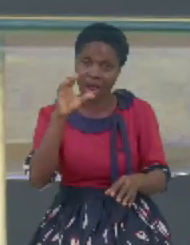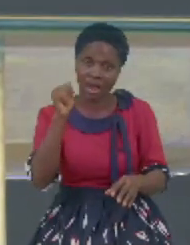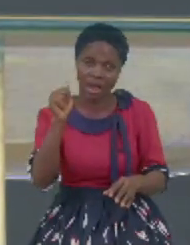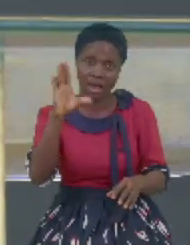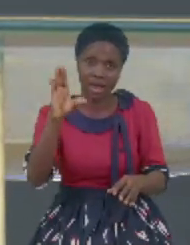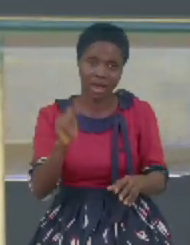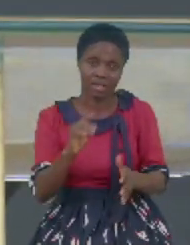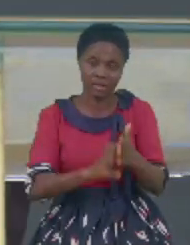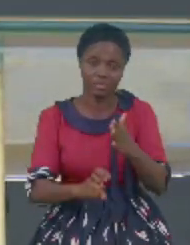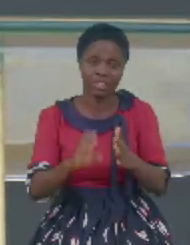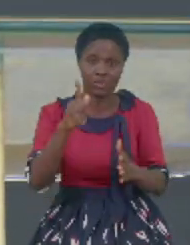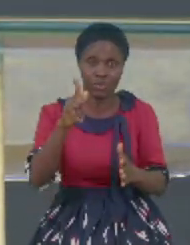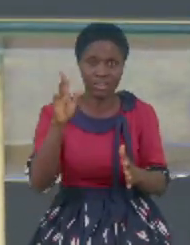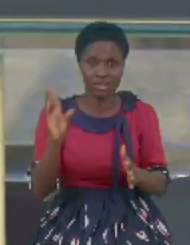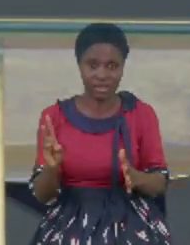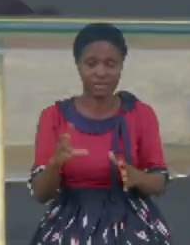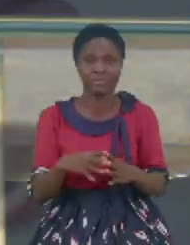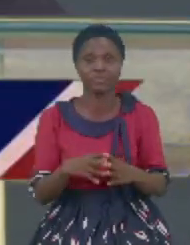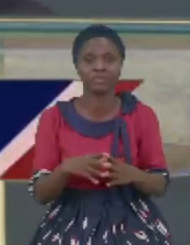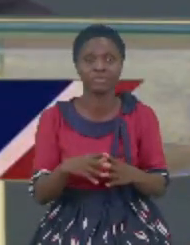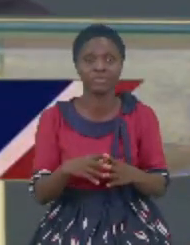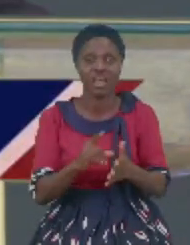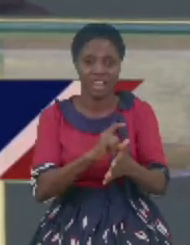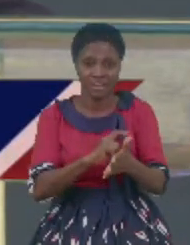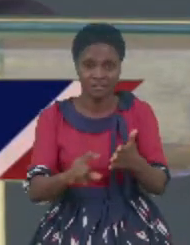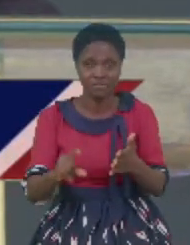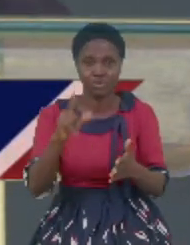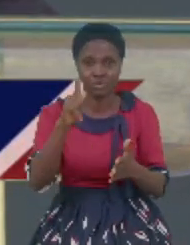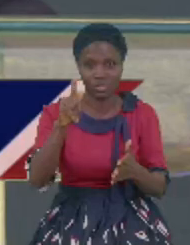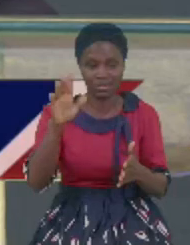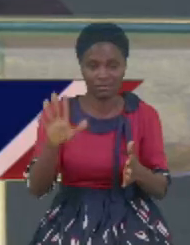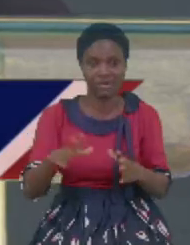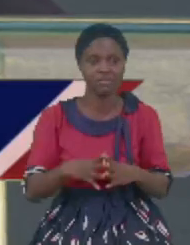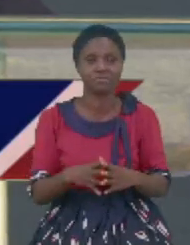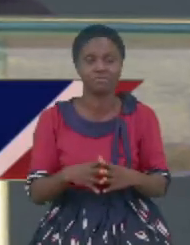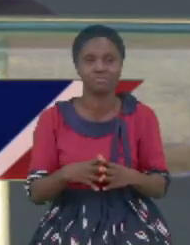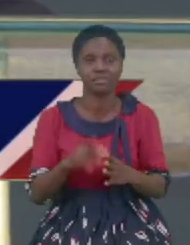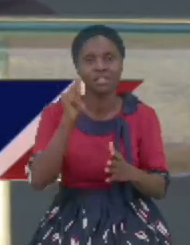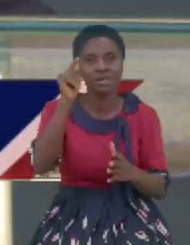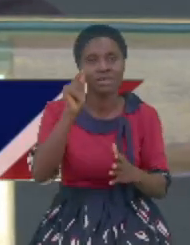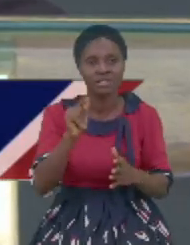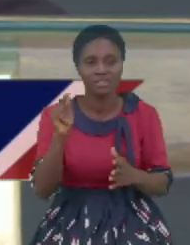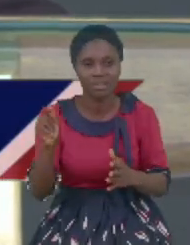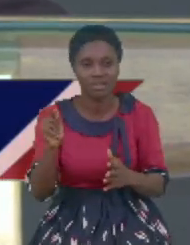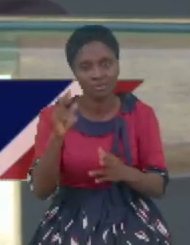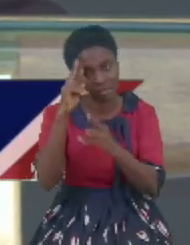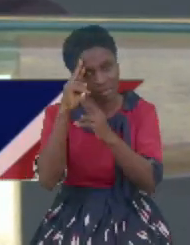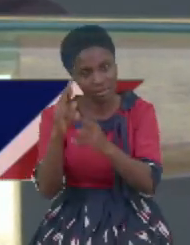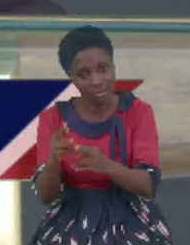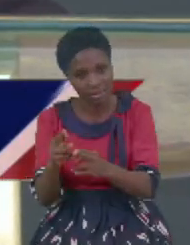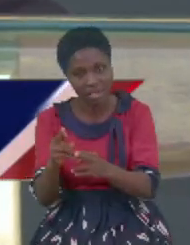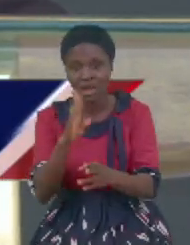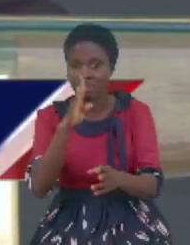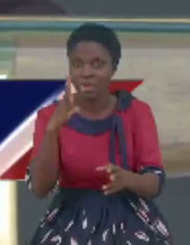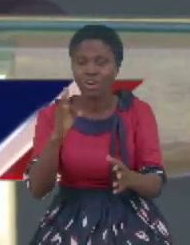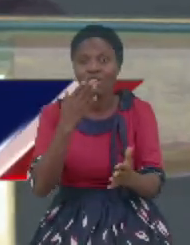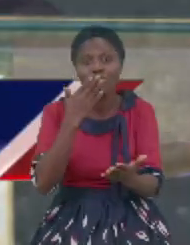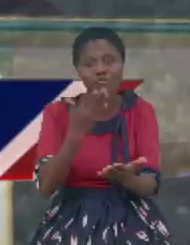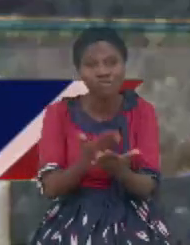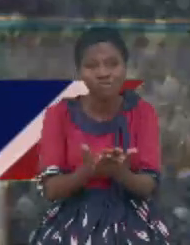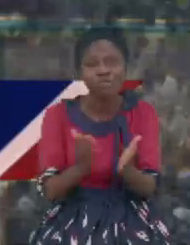Acte 27. Verset 25. C'est pourquoi, ô homme, rassurez-vous, frères et